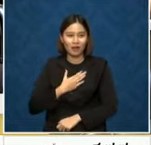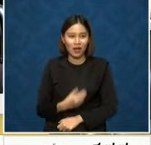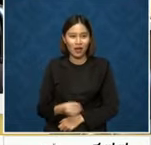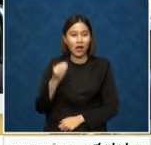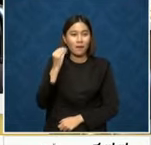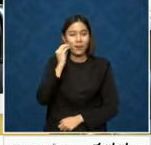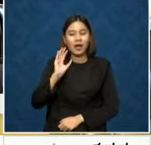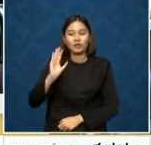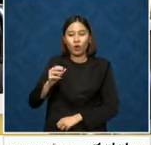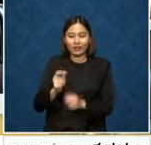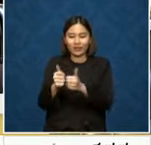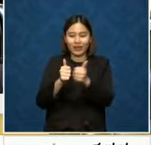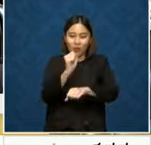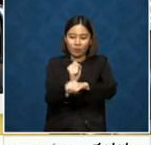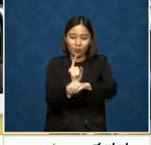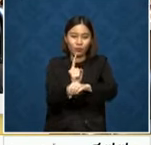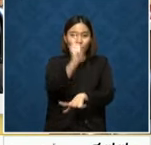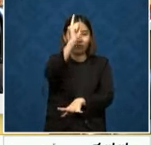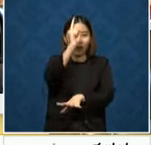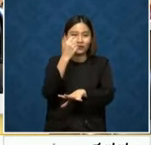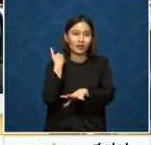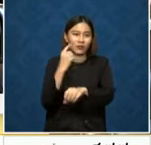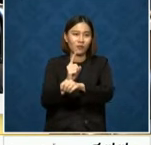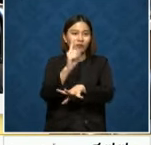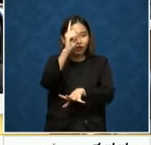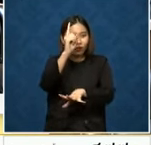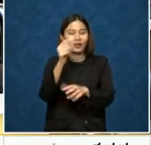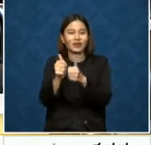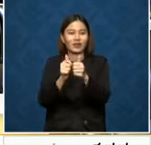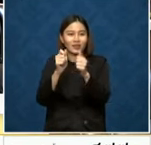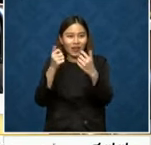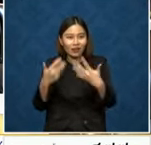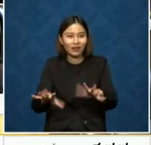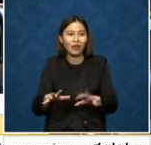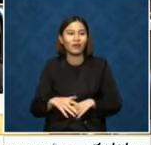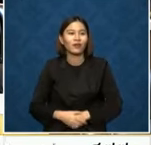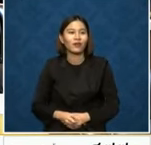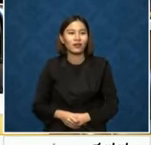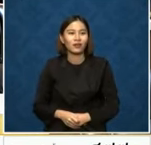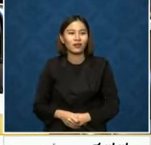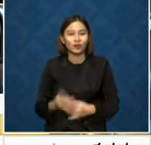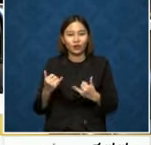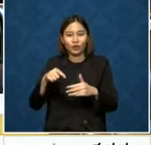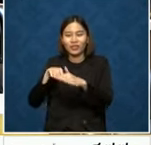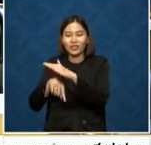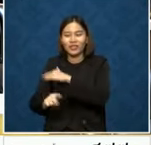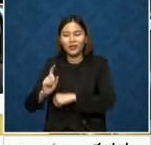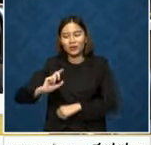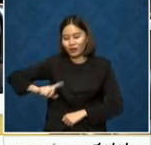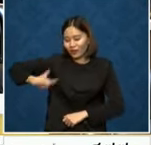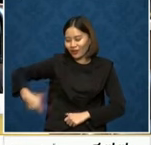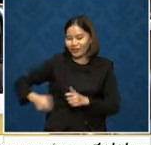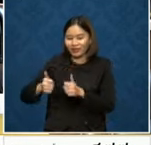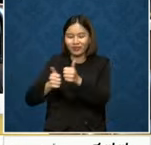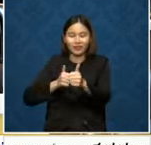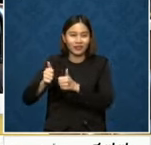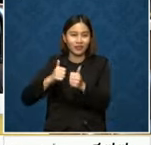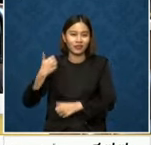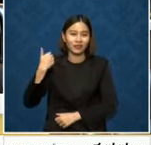ไฟครับเขาแข่งบ้องไฟแข่งบ้องไฟเสร็จแล้วตอนนี้จับมากๆหนีไปแข่งอยู่เขมร